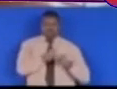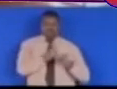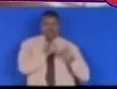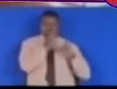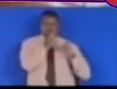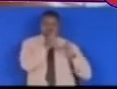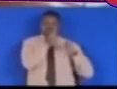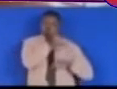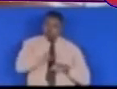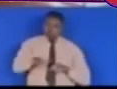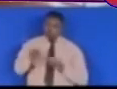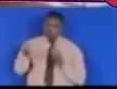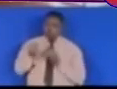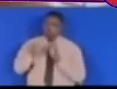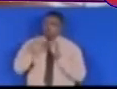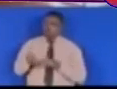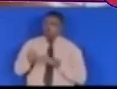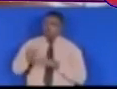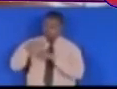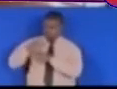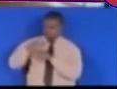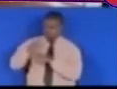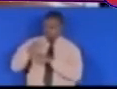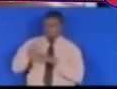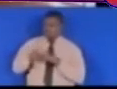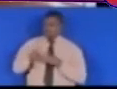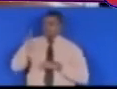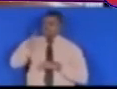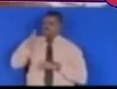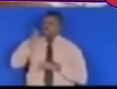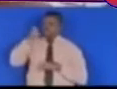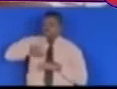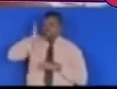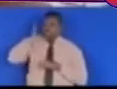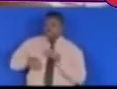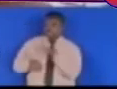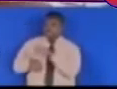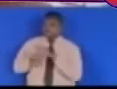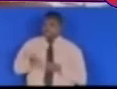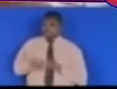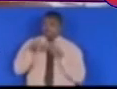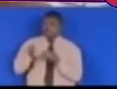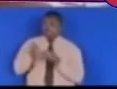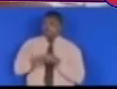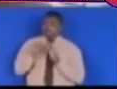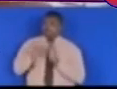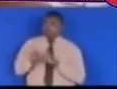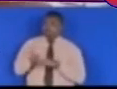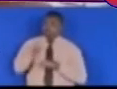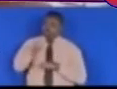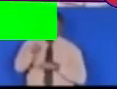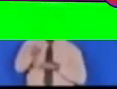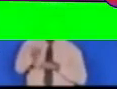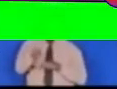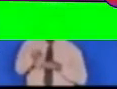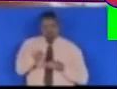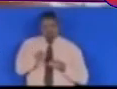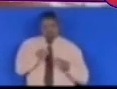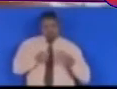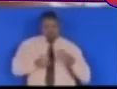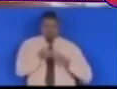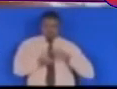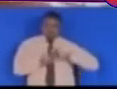kuwa na uhaba wa walimu wa sayansi. Je, ni lini sasa serikali itatupatia walimu wao wa sayansi ili kuweza kukidhi mahitaji?